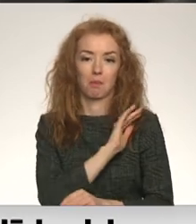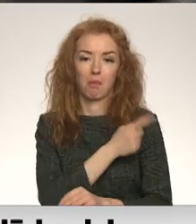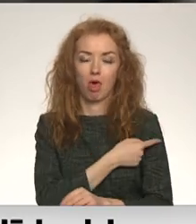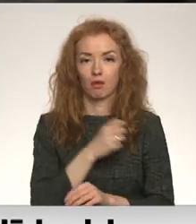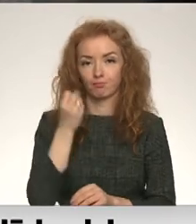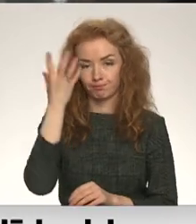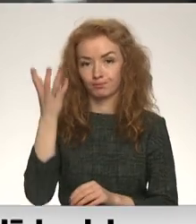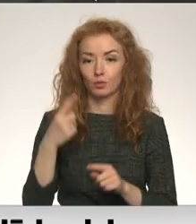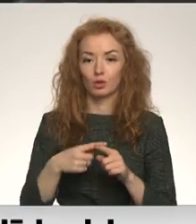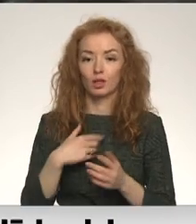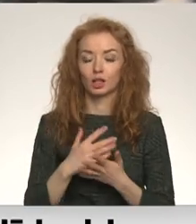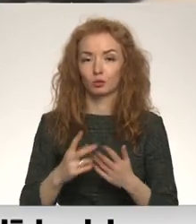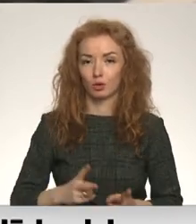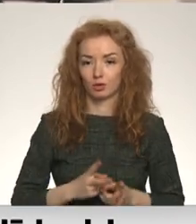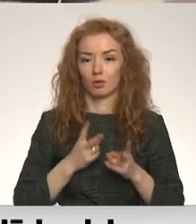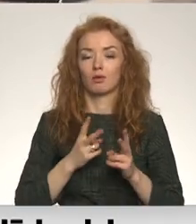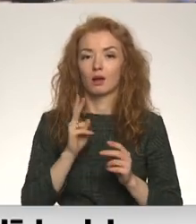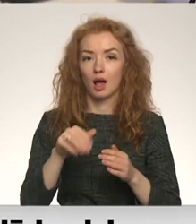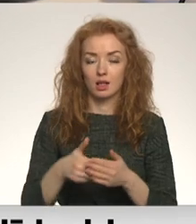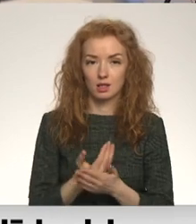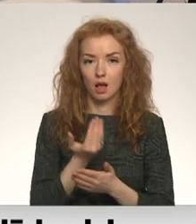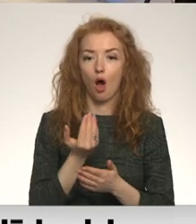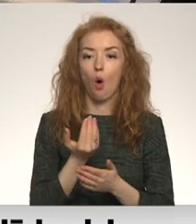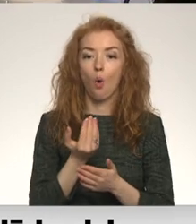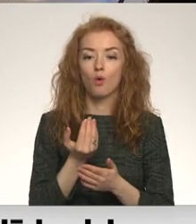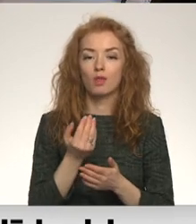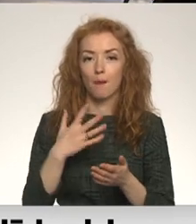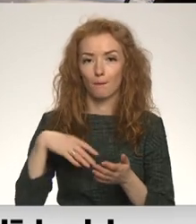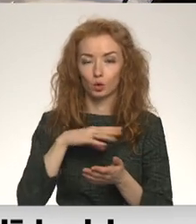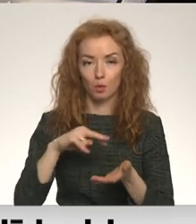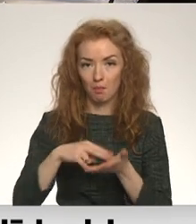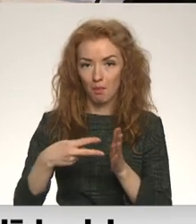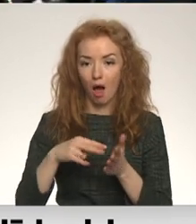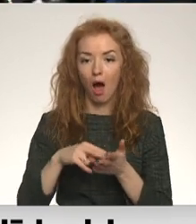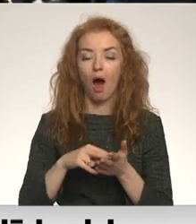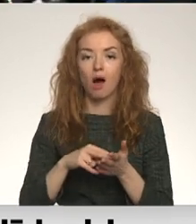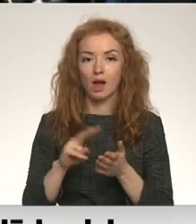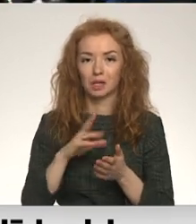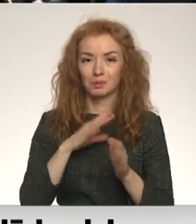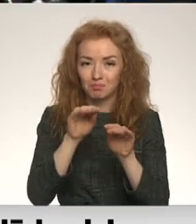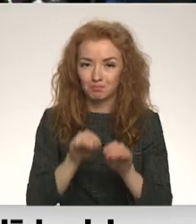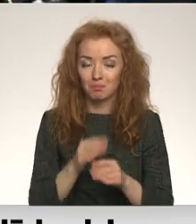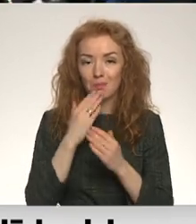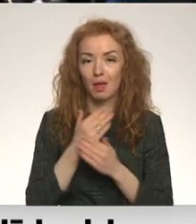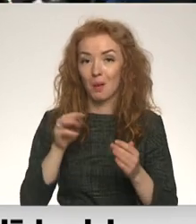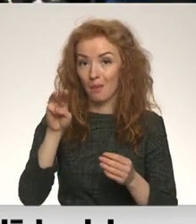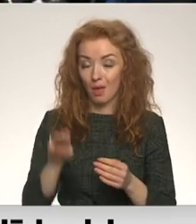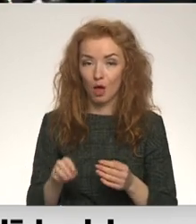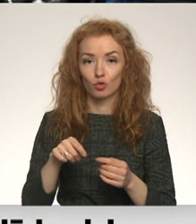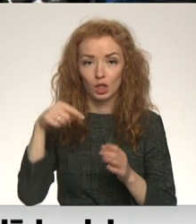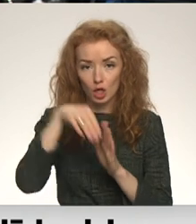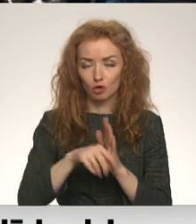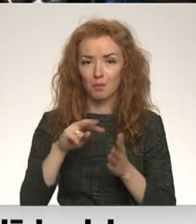Esmu gandarīta, ka jaunajā robežas infrastruktūras redzējumā, kas tapa pēdējos mēnešos, ir paredzēta